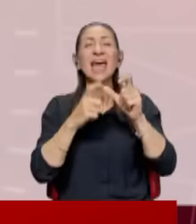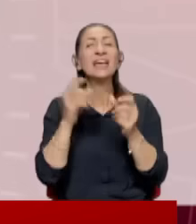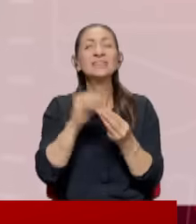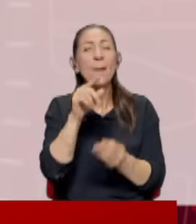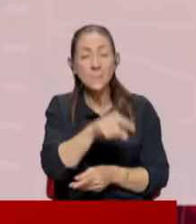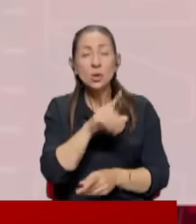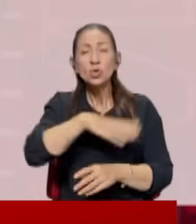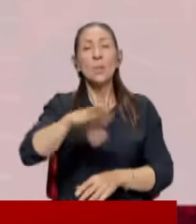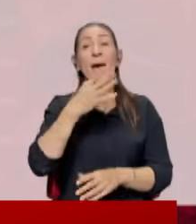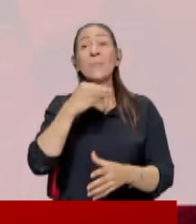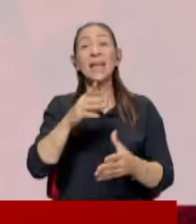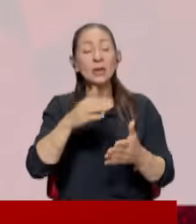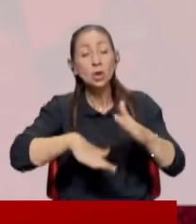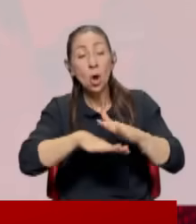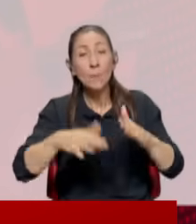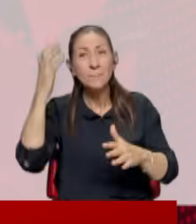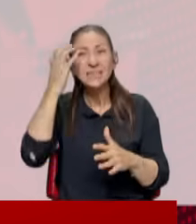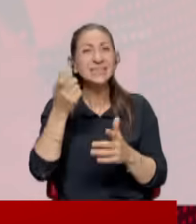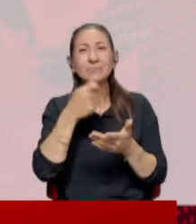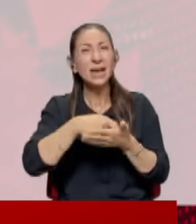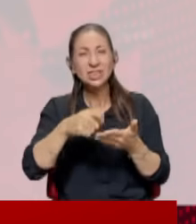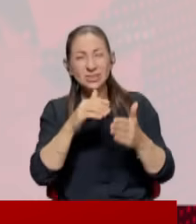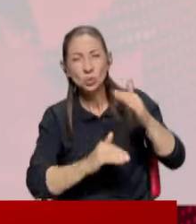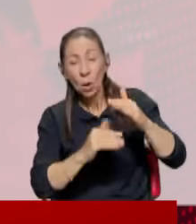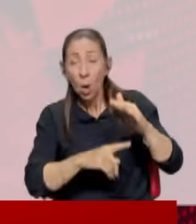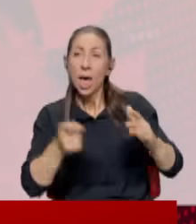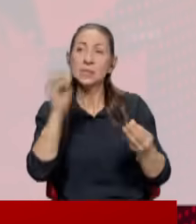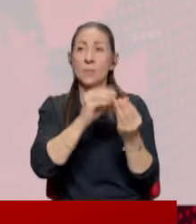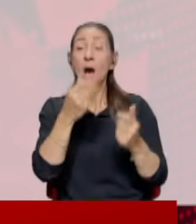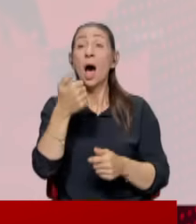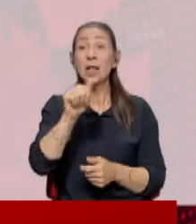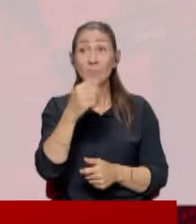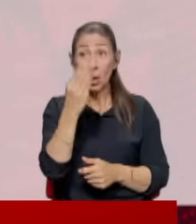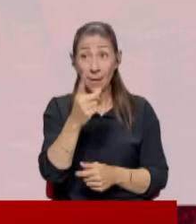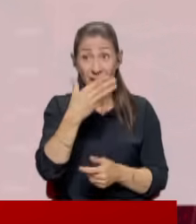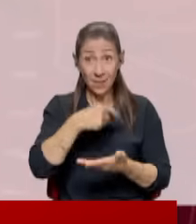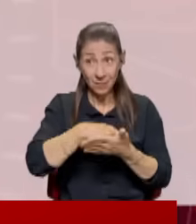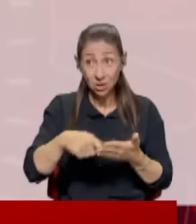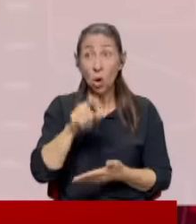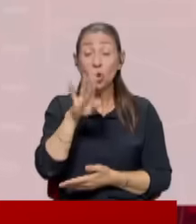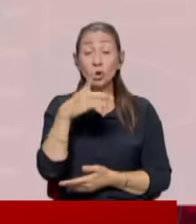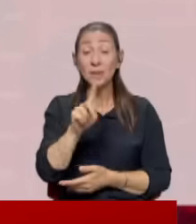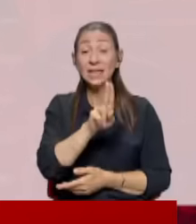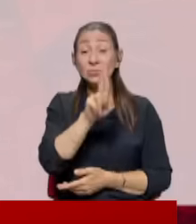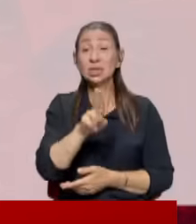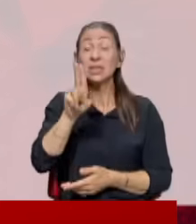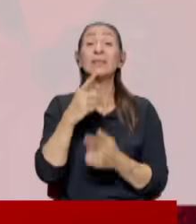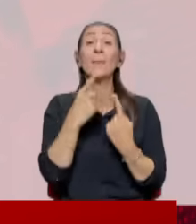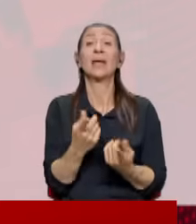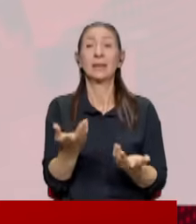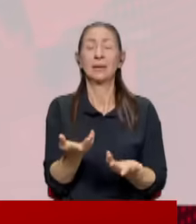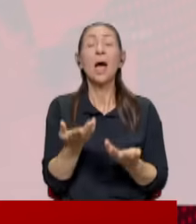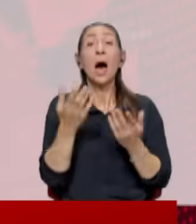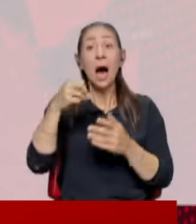zammın tüm emeklilerin kök maaşına yapılmasını istedi. Bu 6000 lira kök maaşı olan bir emeklinin maaşının 14000 liraya çıkması